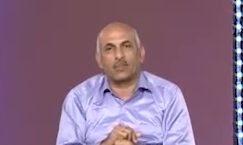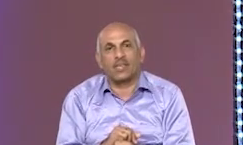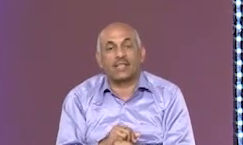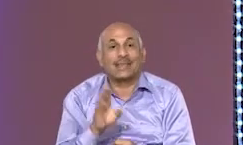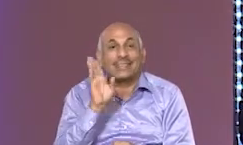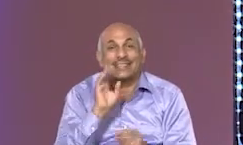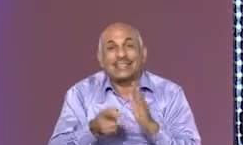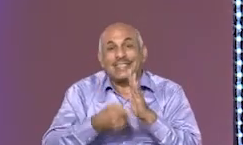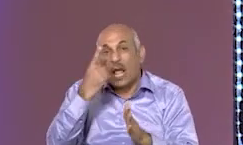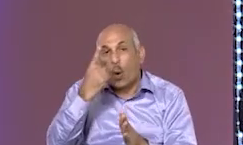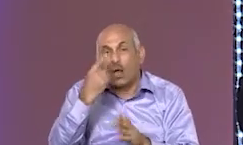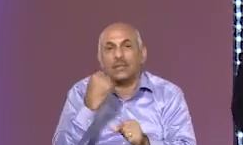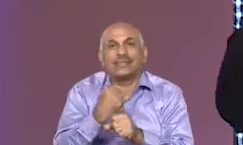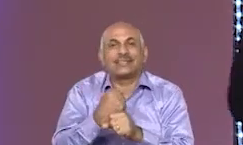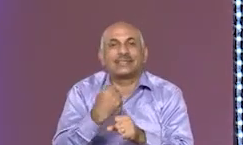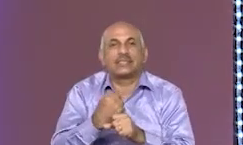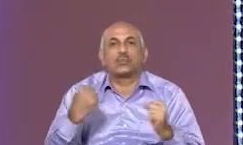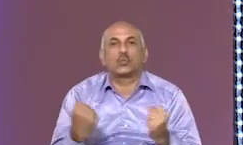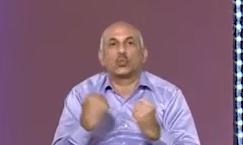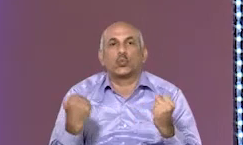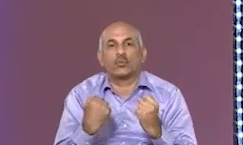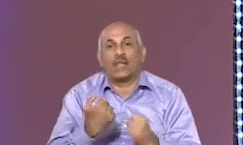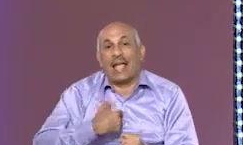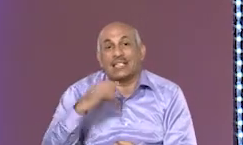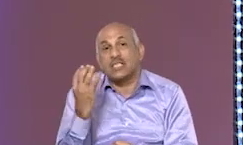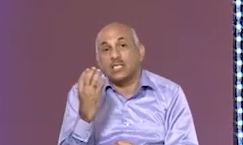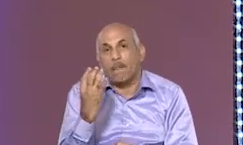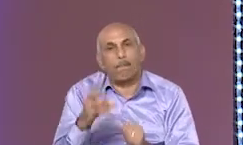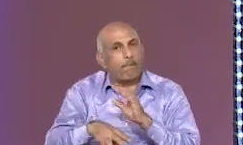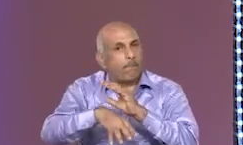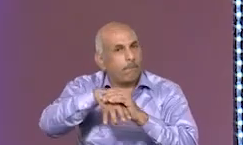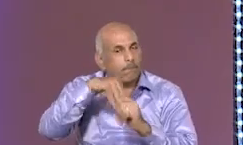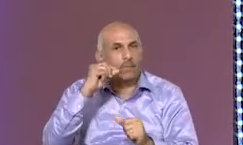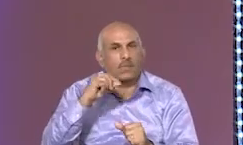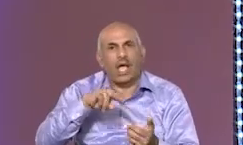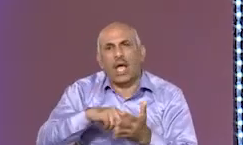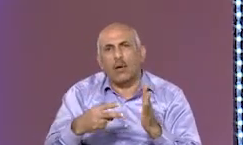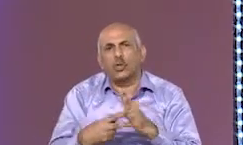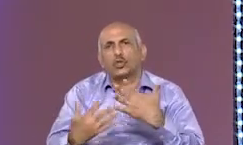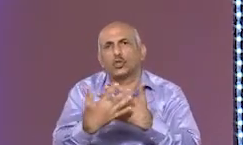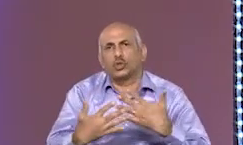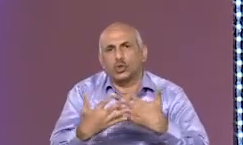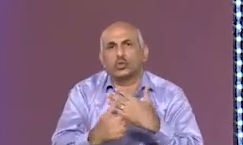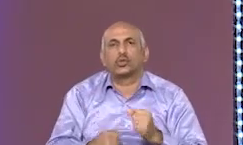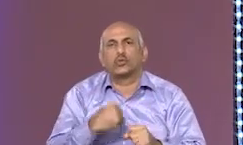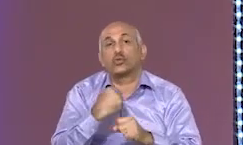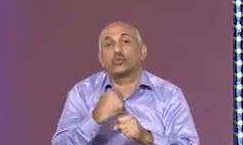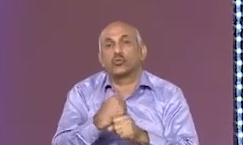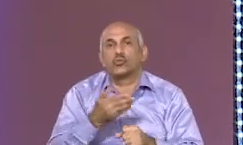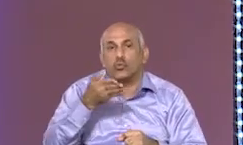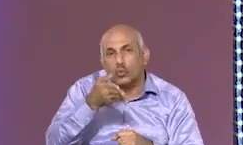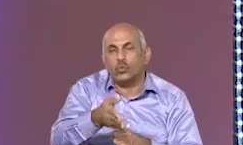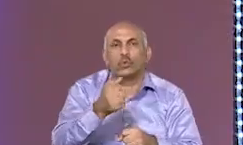بالدرجه الاولى على التدريب والتاهيل. طب اذا انا كشاب بدات عملت مشروع وبدأت دخلت سوق